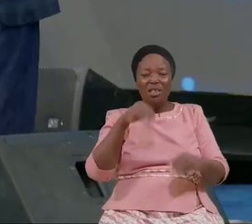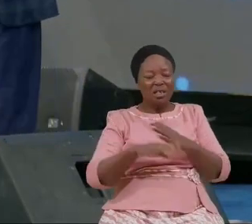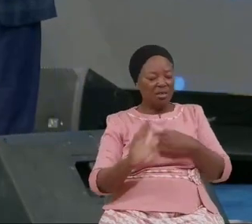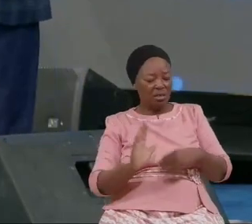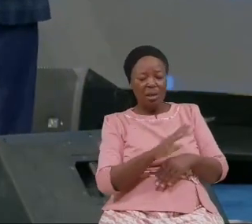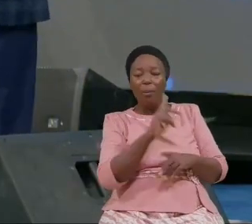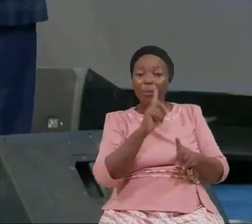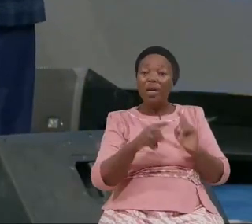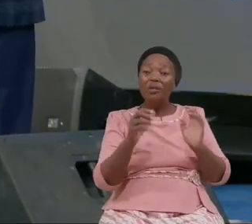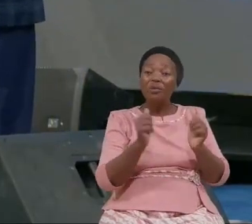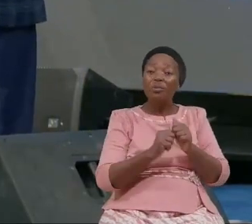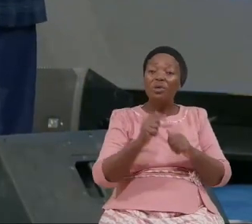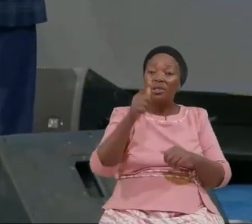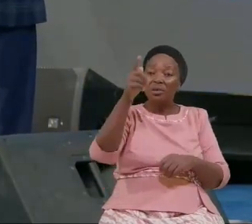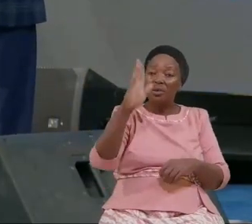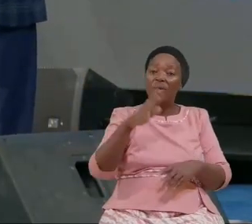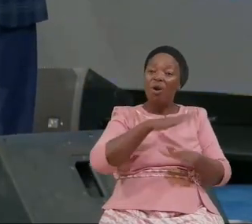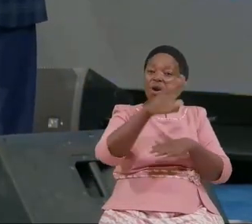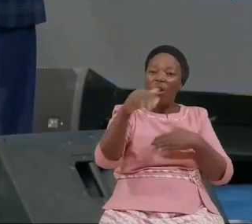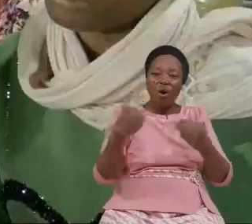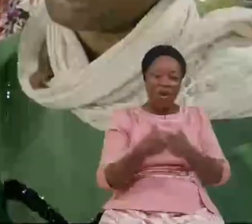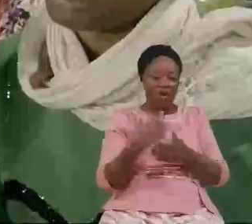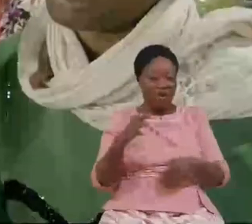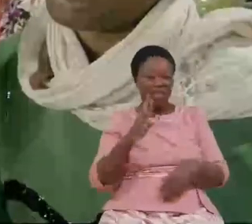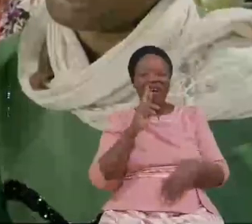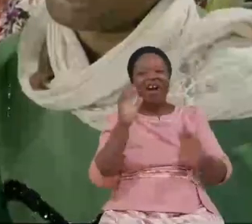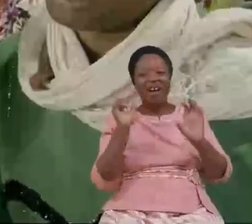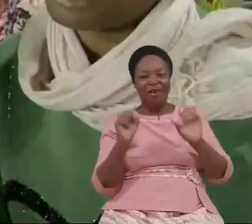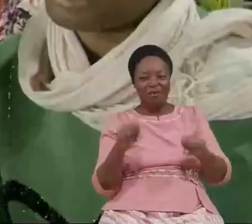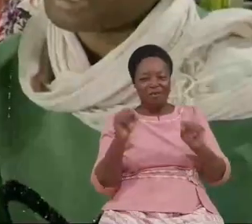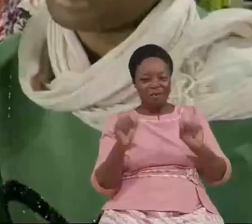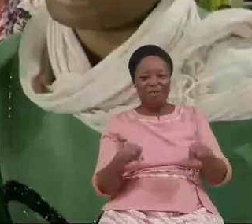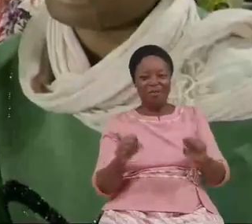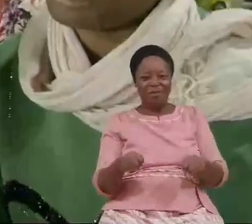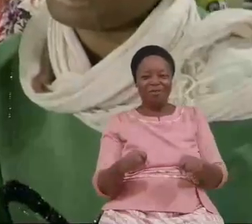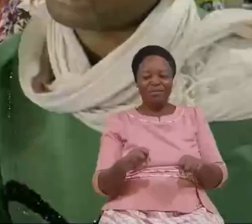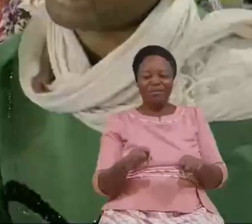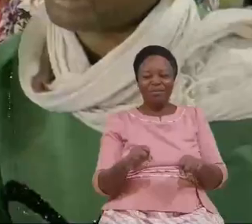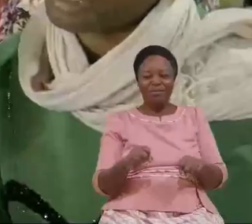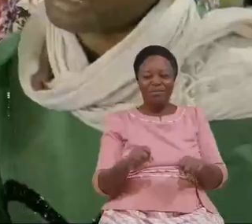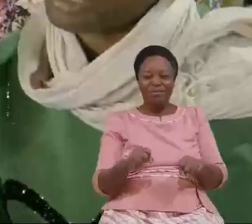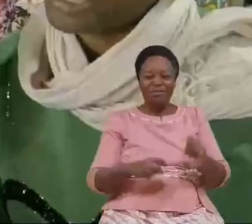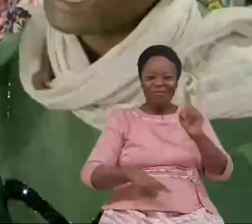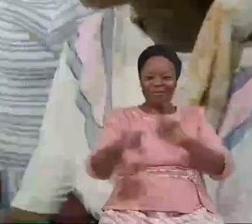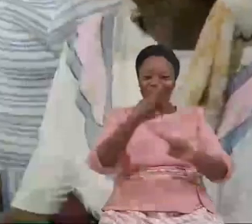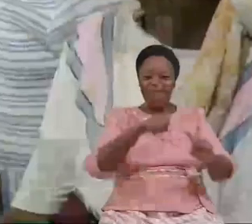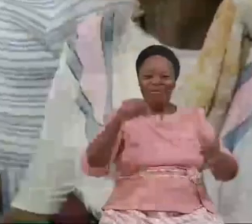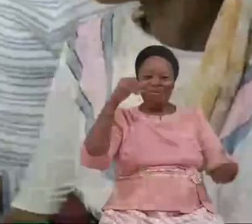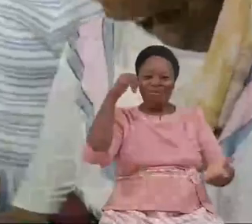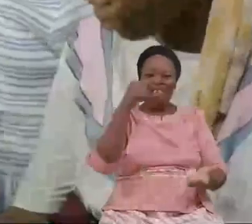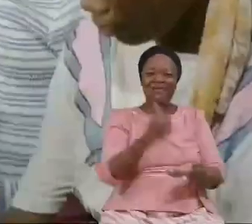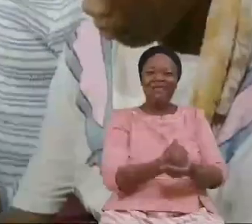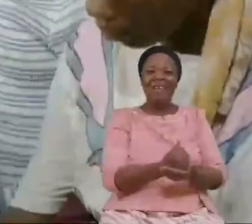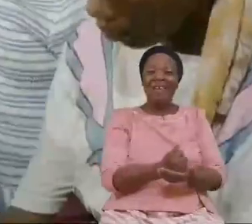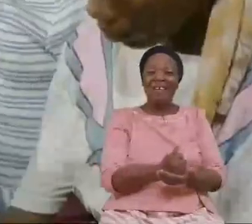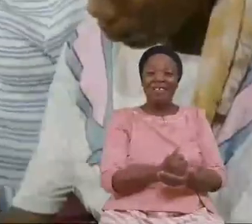avec Dieu tout est possible tu n'as pas dit à maintenant cela